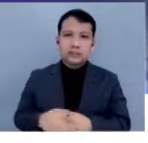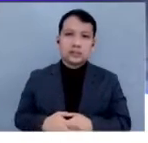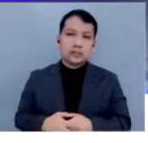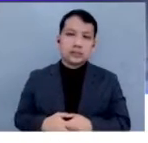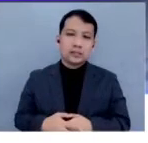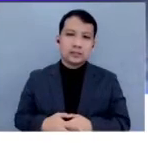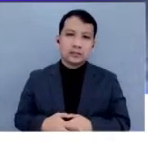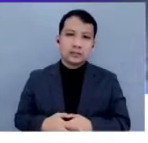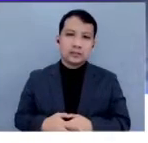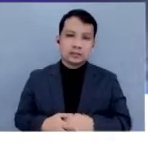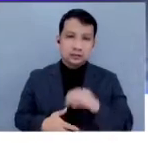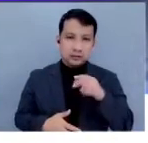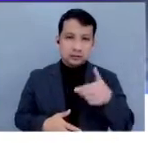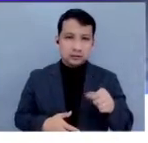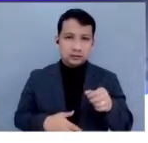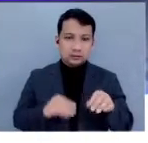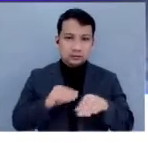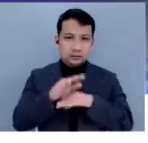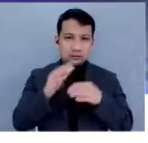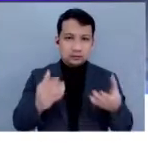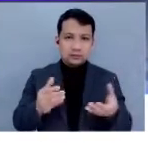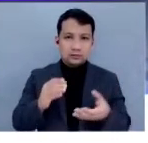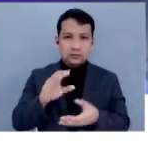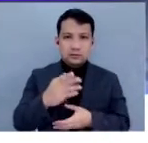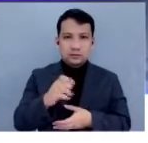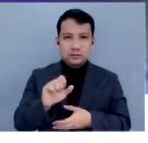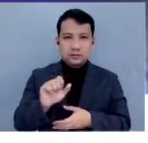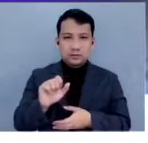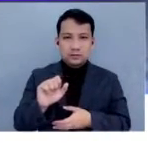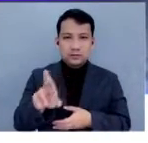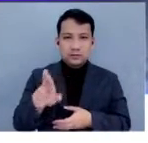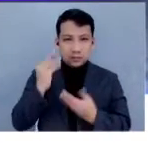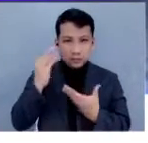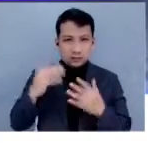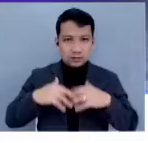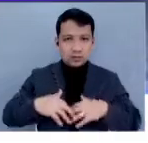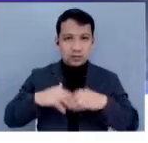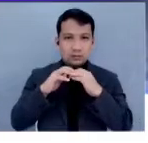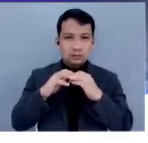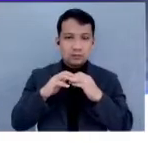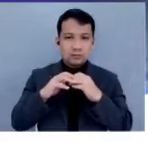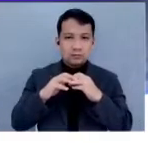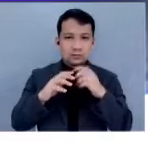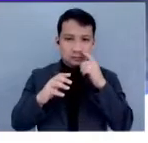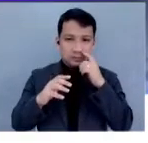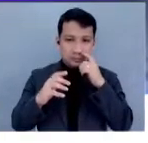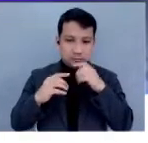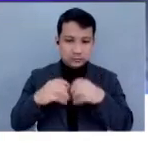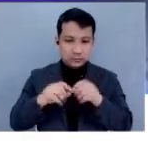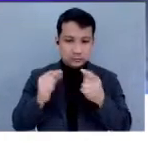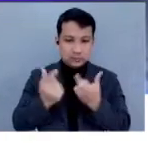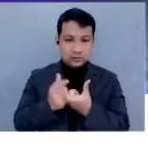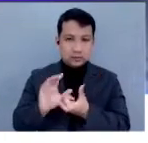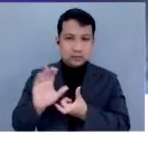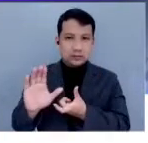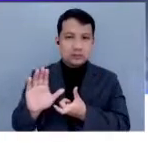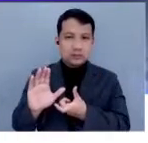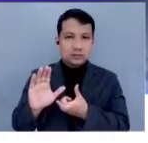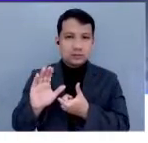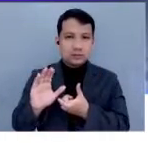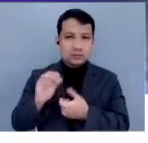Hindi raw nakonsulta ang Commission on Human Rights sa binuong super body ni Pangulong Bongbong Marcos para